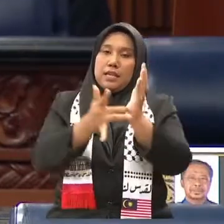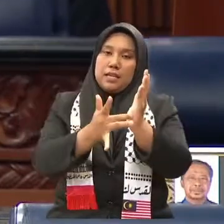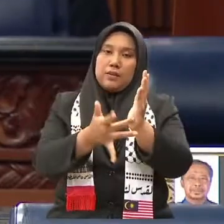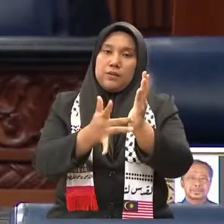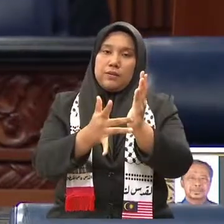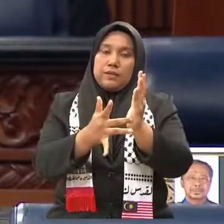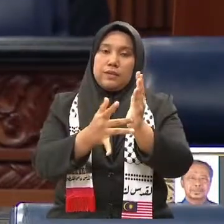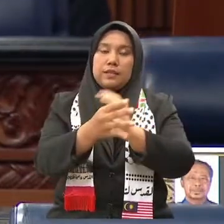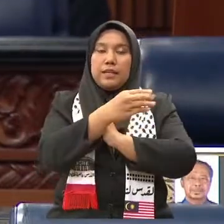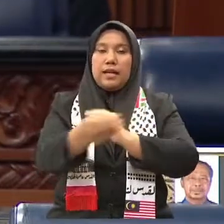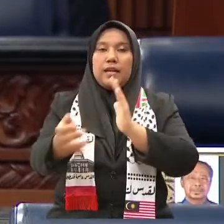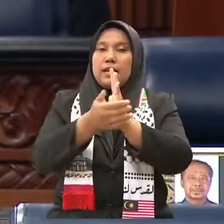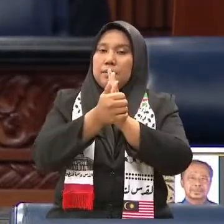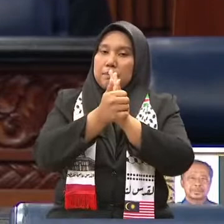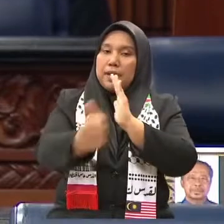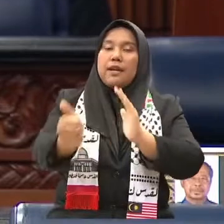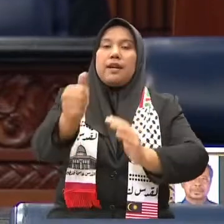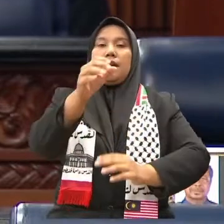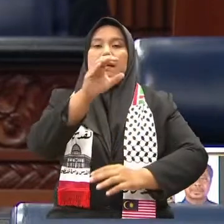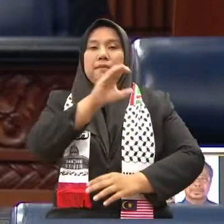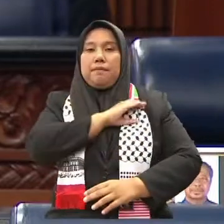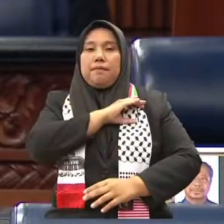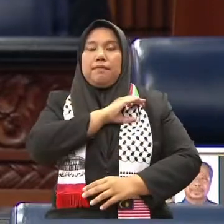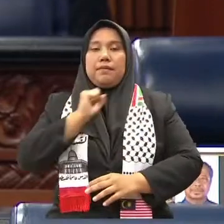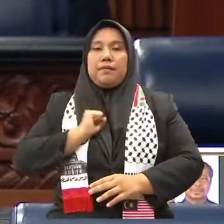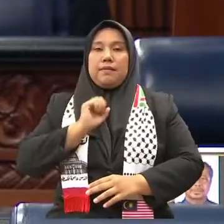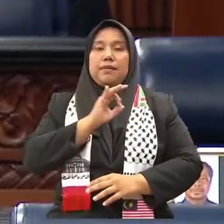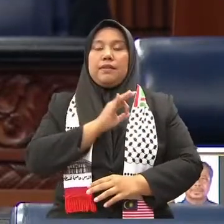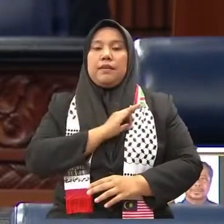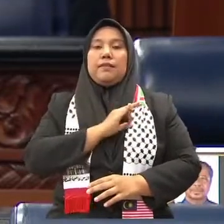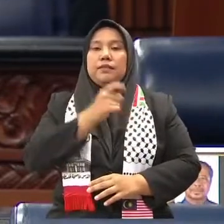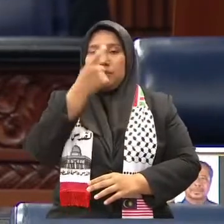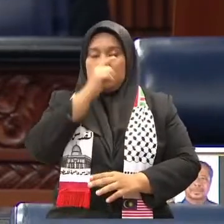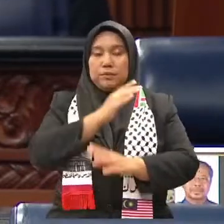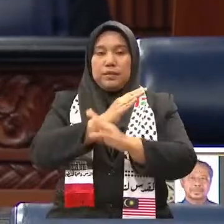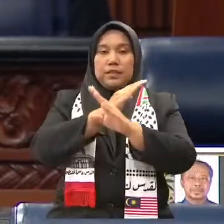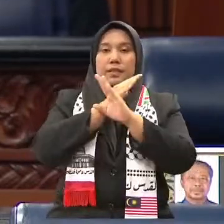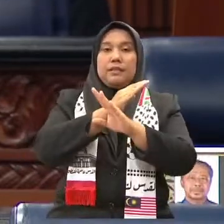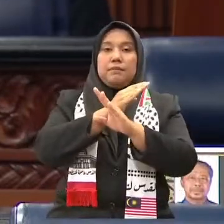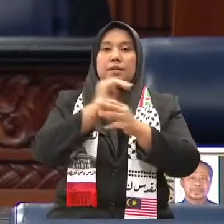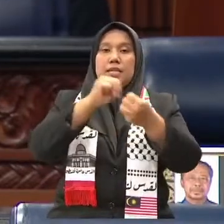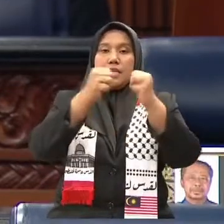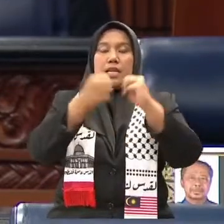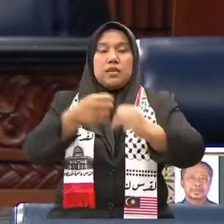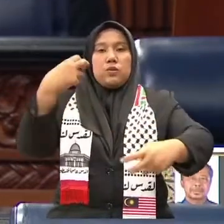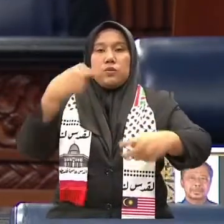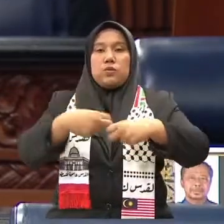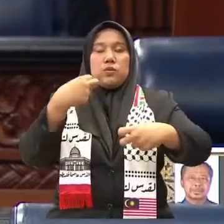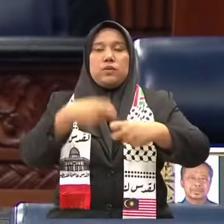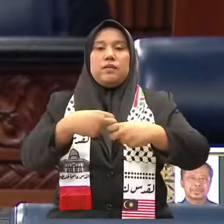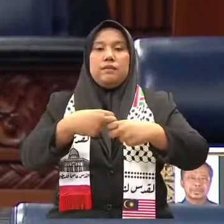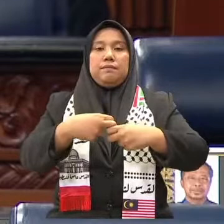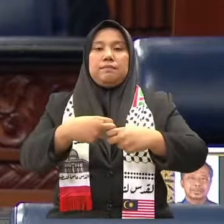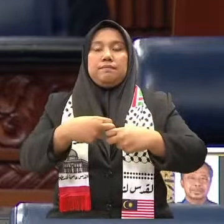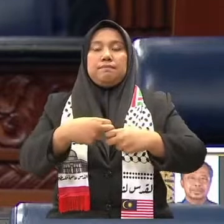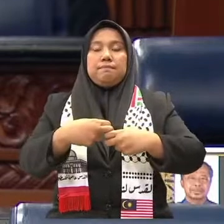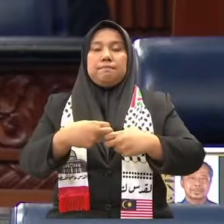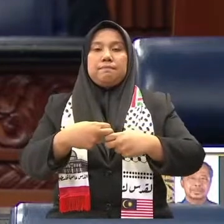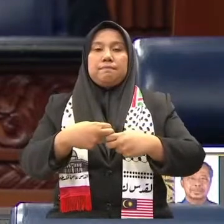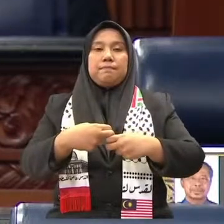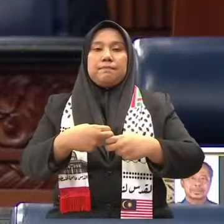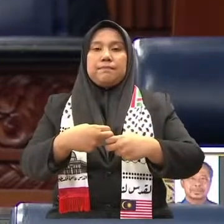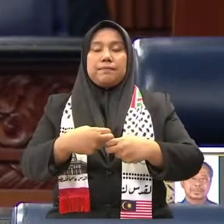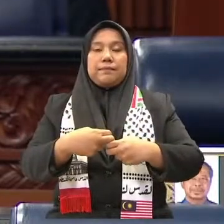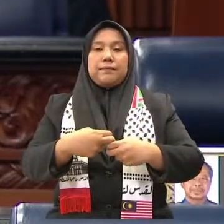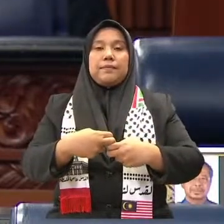teknologi dan juga kemahiran pegawai bagi kita menangani isu yang semakin sukar dan kompleks ini. Selain daripada itu, kita juga